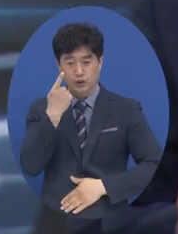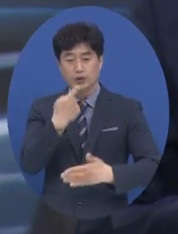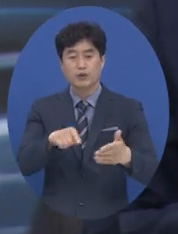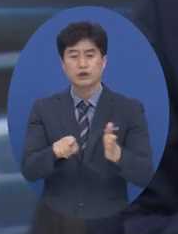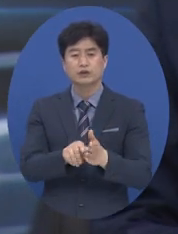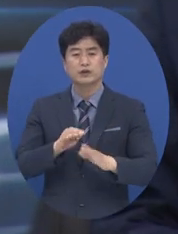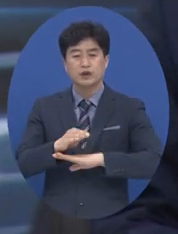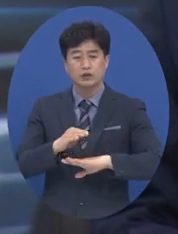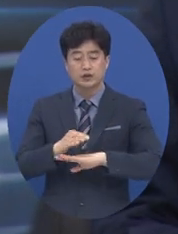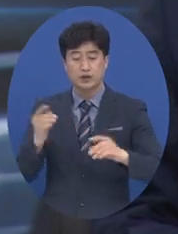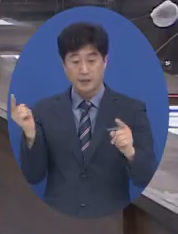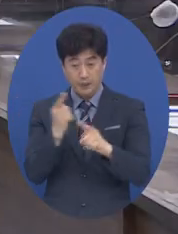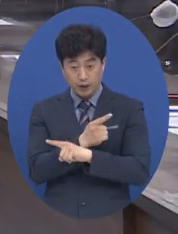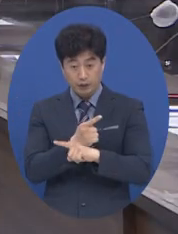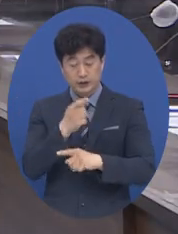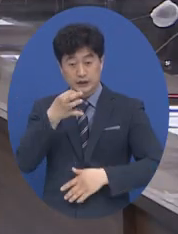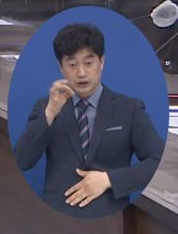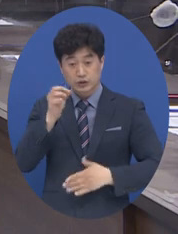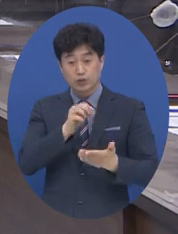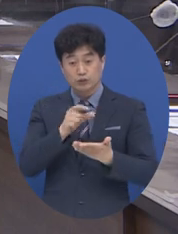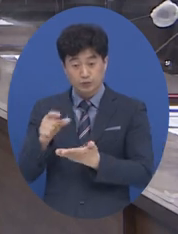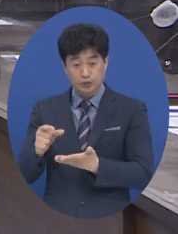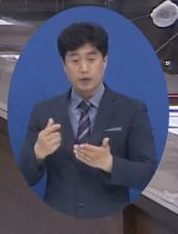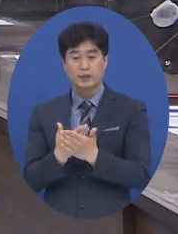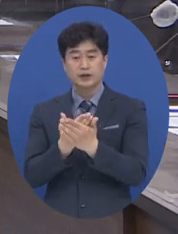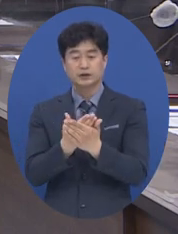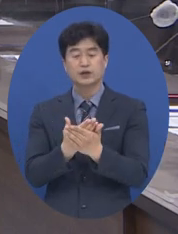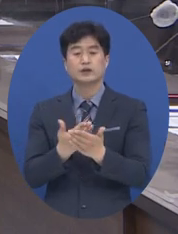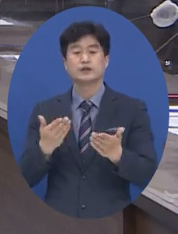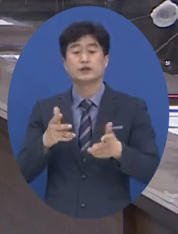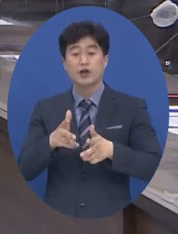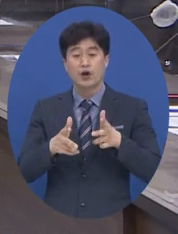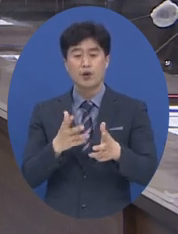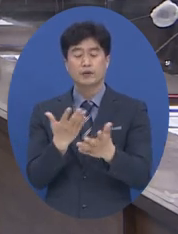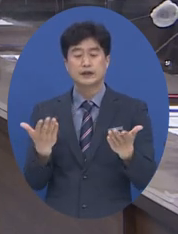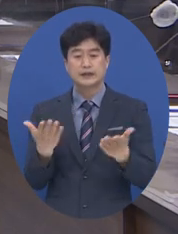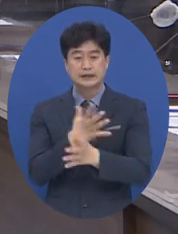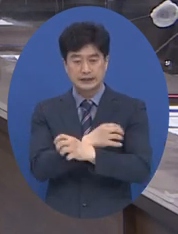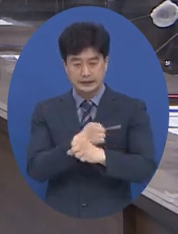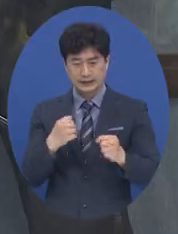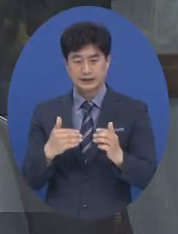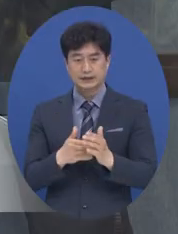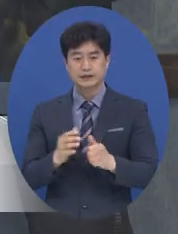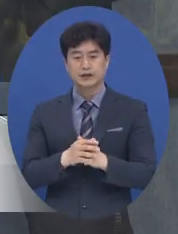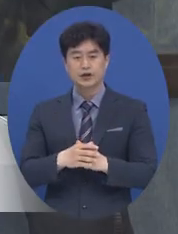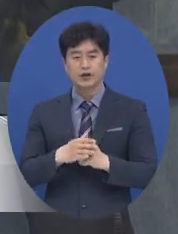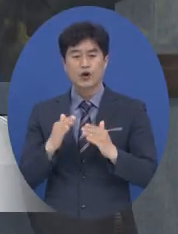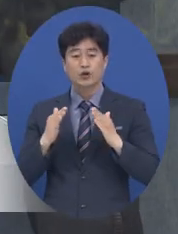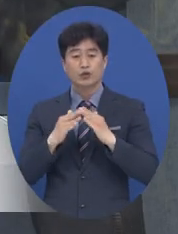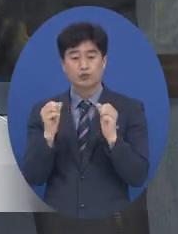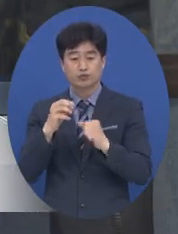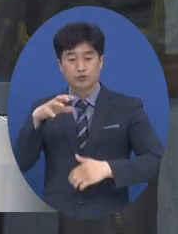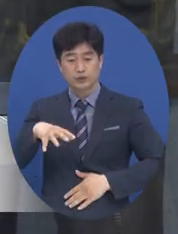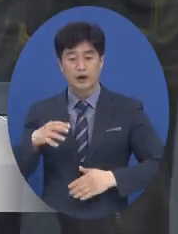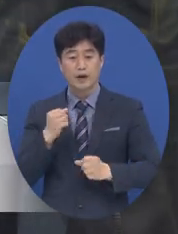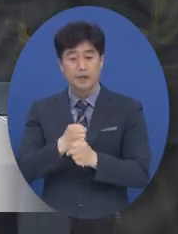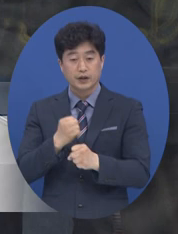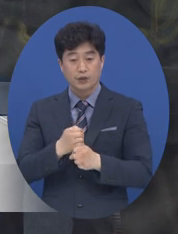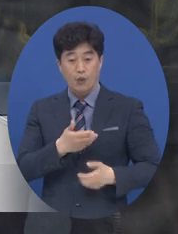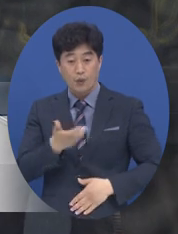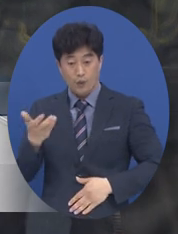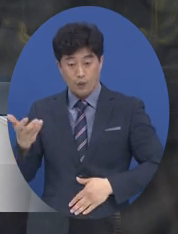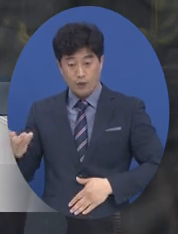위한 자동차 대체 인증 부품 활성화 사업에 관한 업무 협약을 체결했습니다. 전북에서는 생산